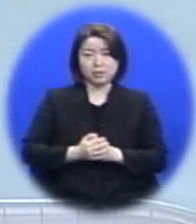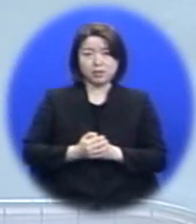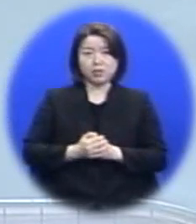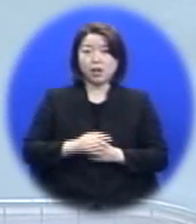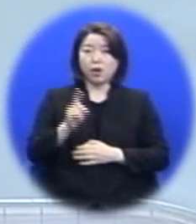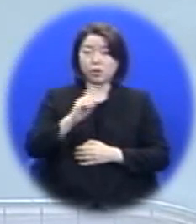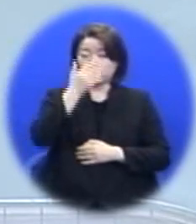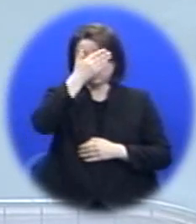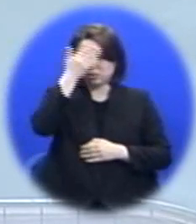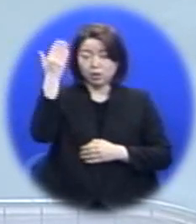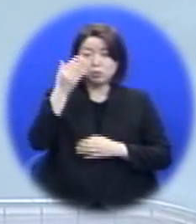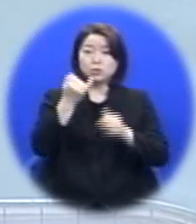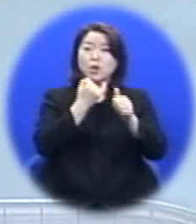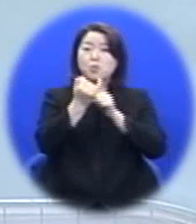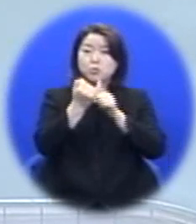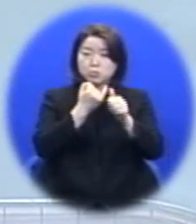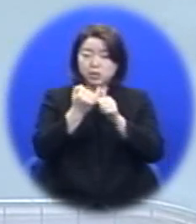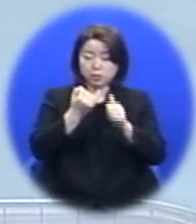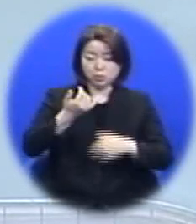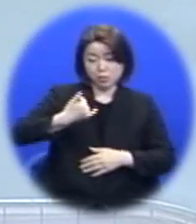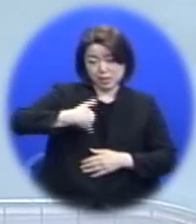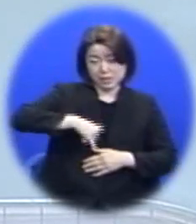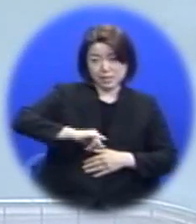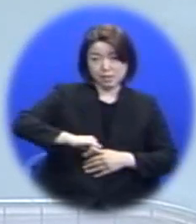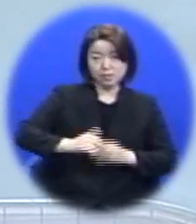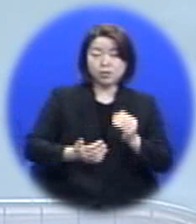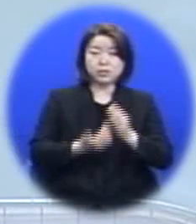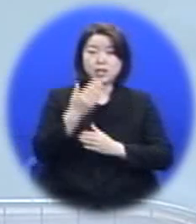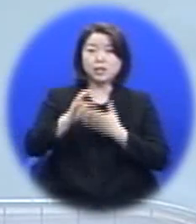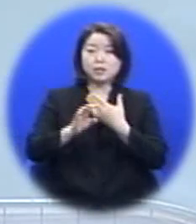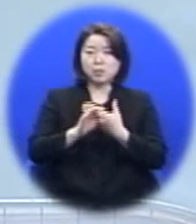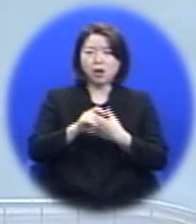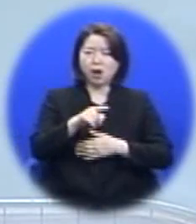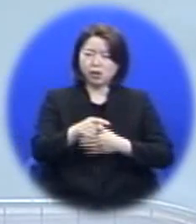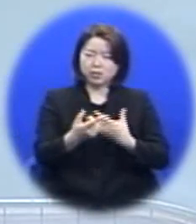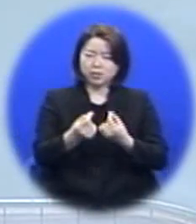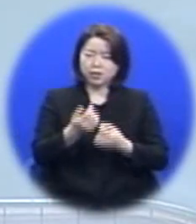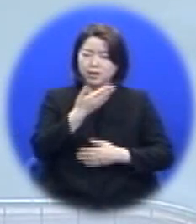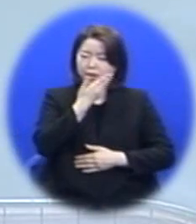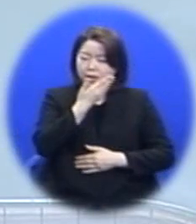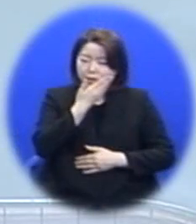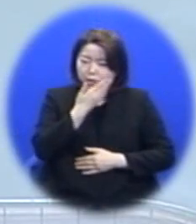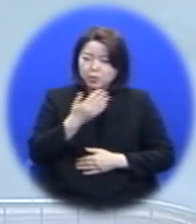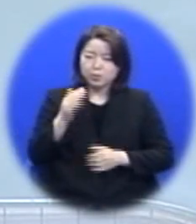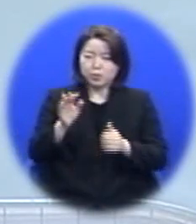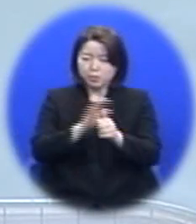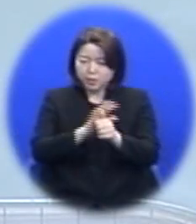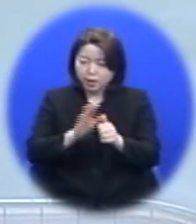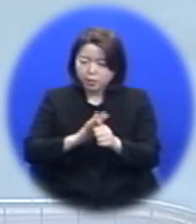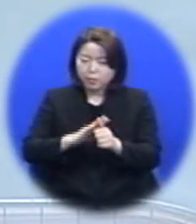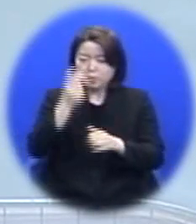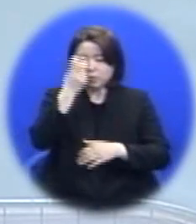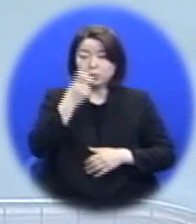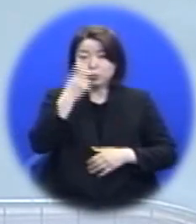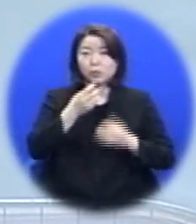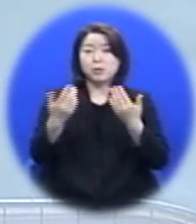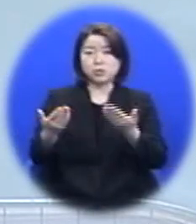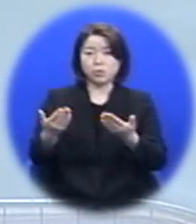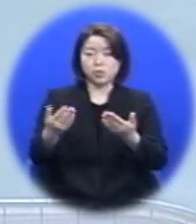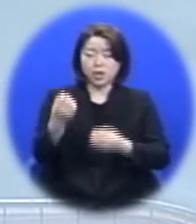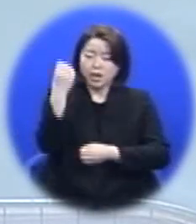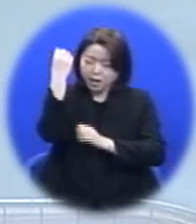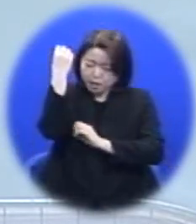어떤 젊은 부부라도 자녀가 생기고 나면 그렇게 위하고 아끼고 돌봅니다. 그건 거의